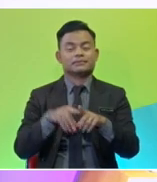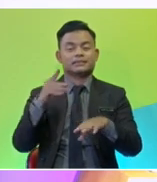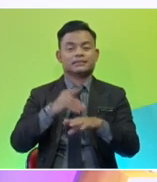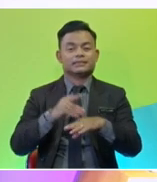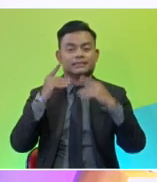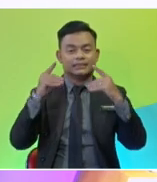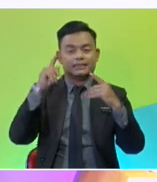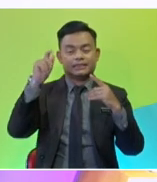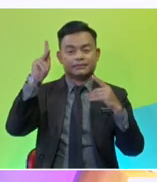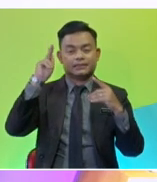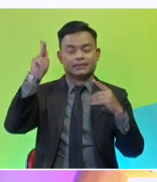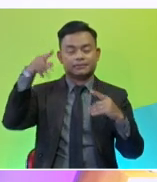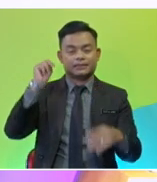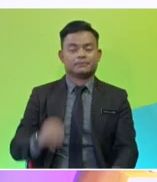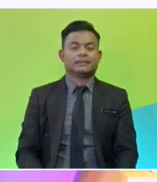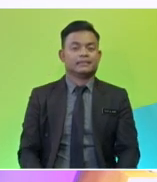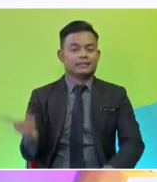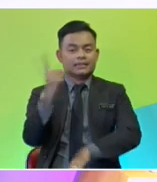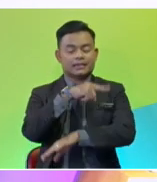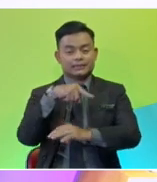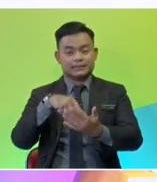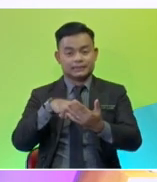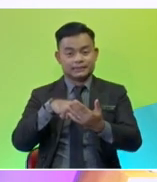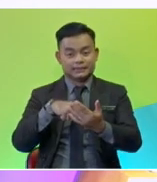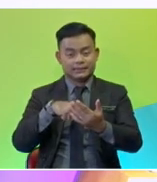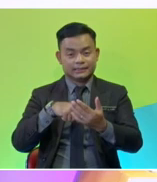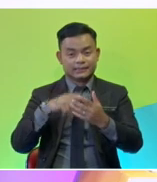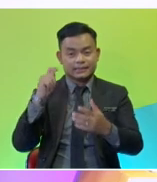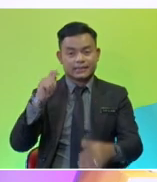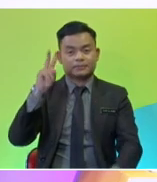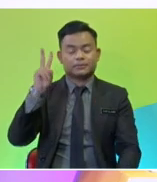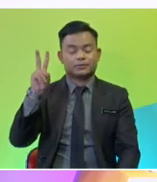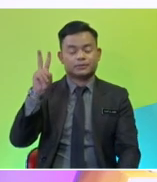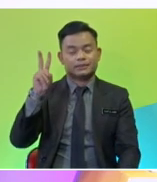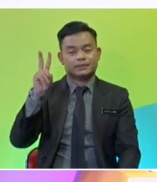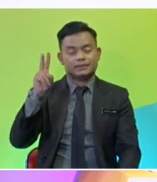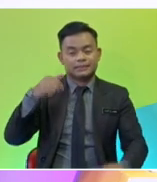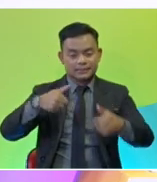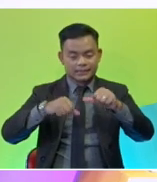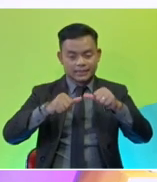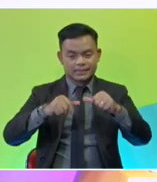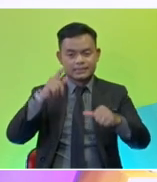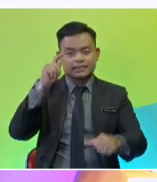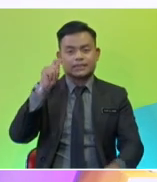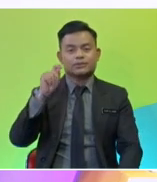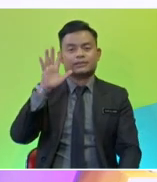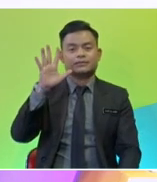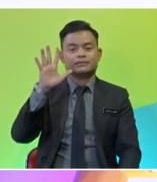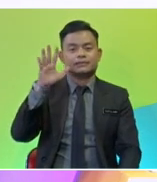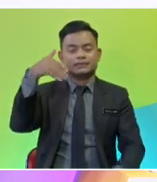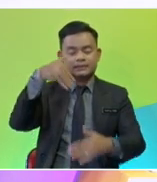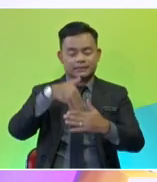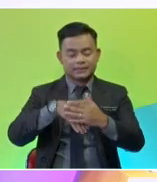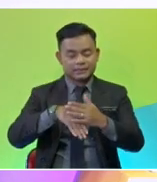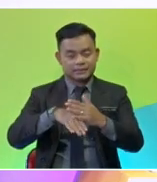pada hari ini dalam slot tahap 2 dalam mata pelajaran sains tahun 5 dalam topik yang kita bicarakan